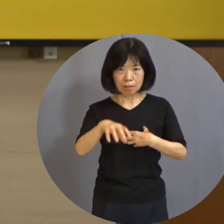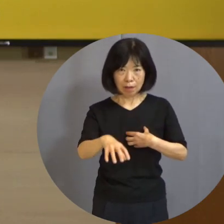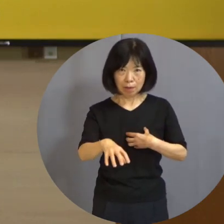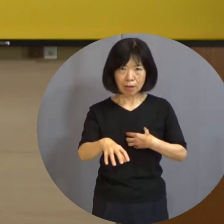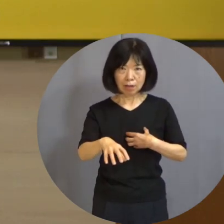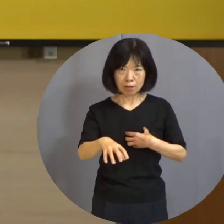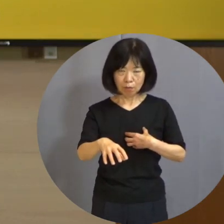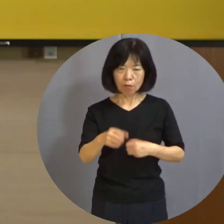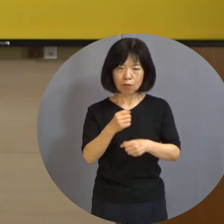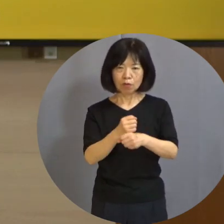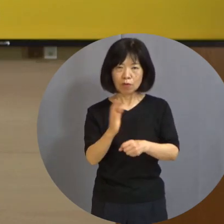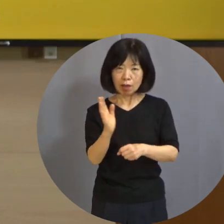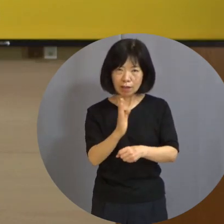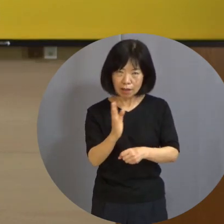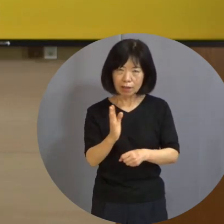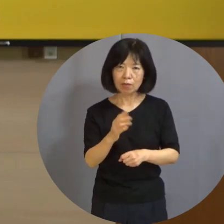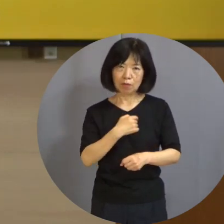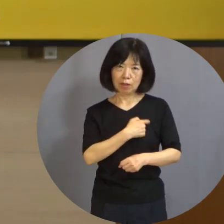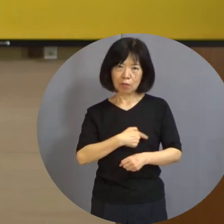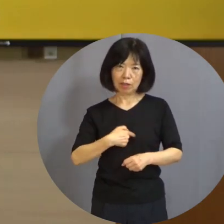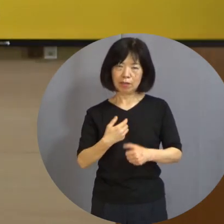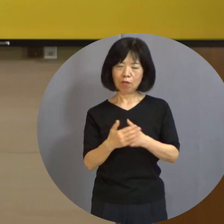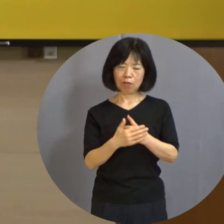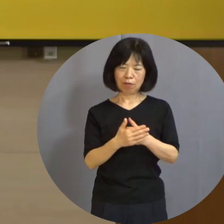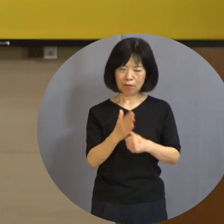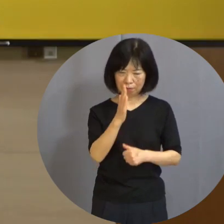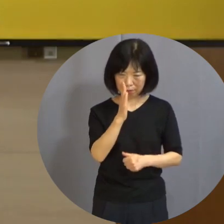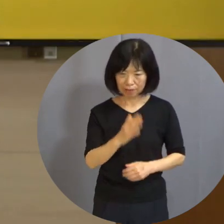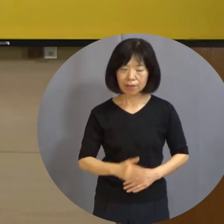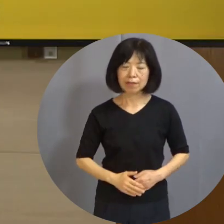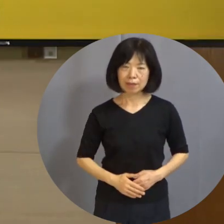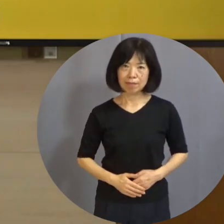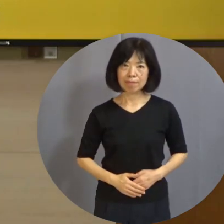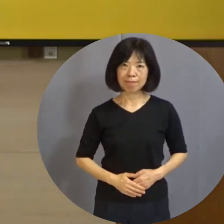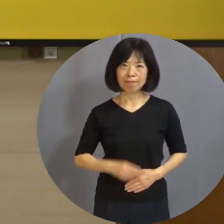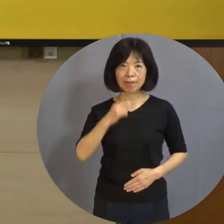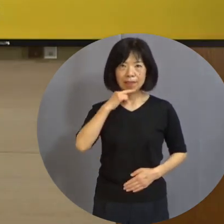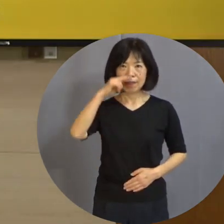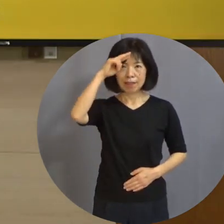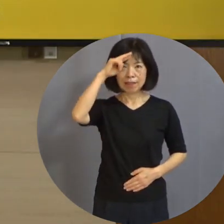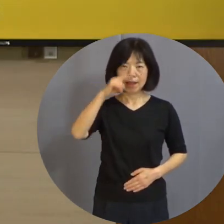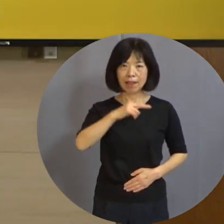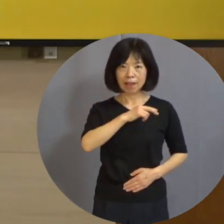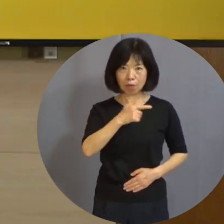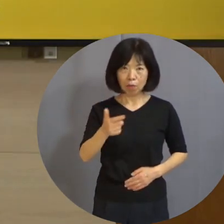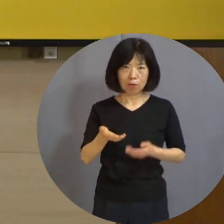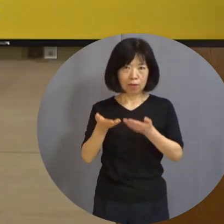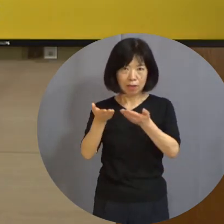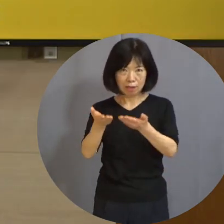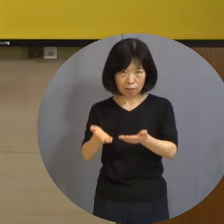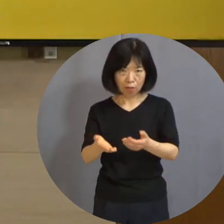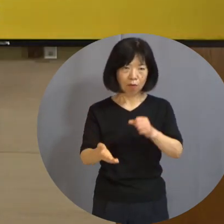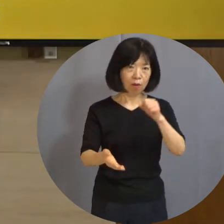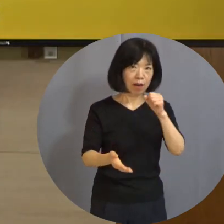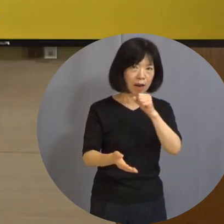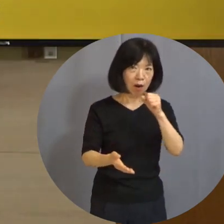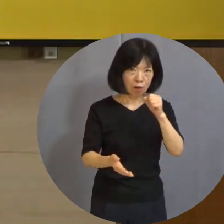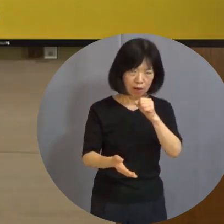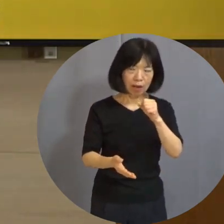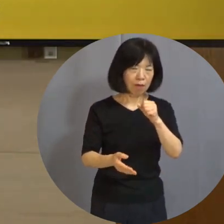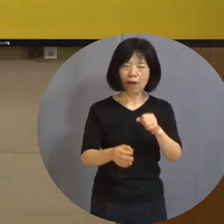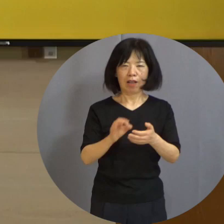でご協力をよろしくお願いいたします。酒類の提供やカラオケ設備の利用を禁止して